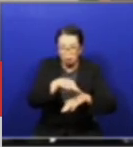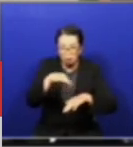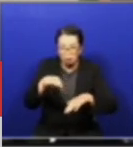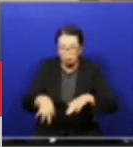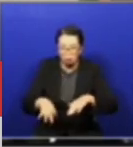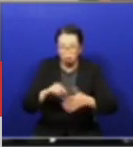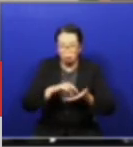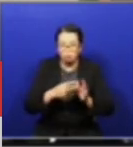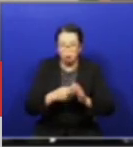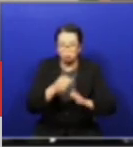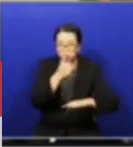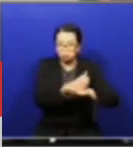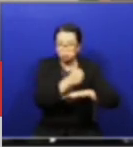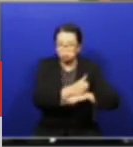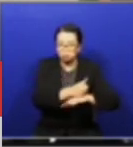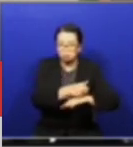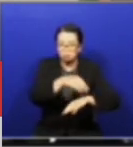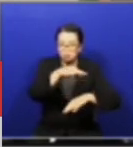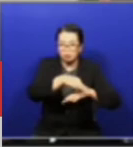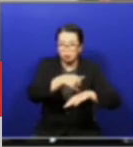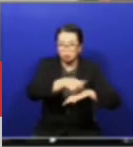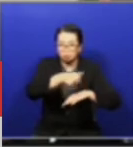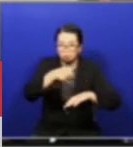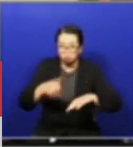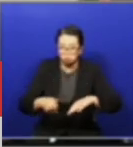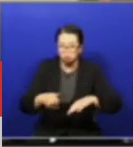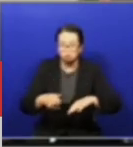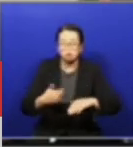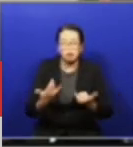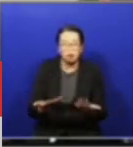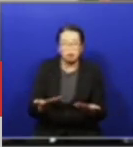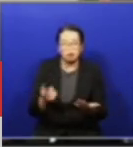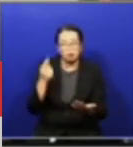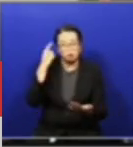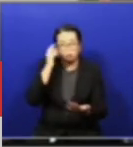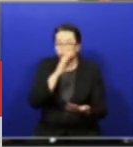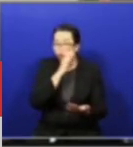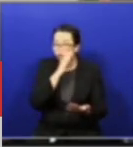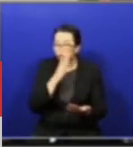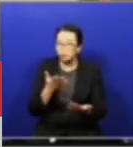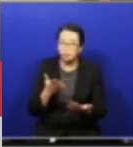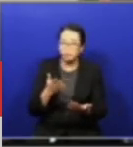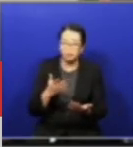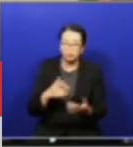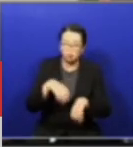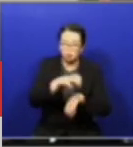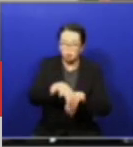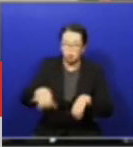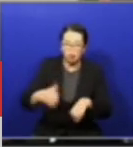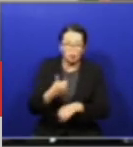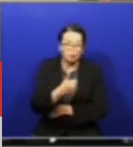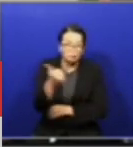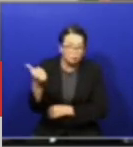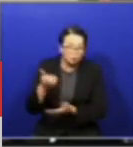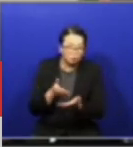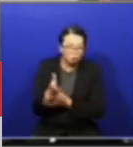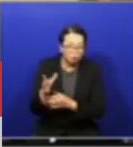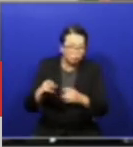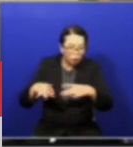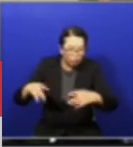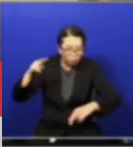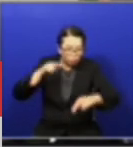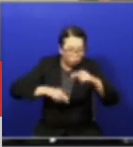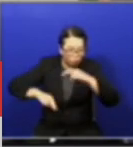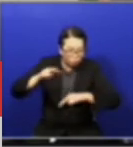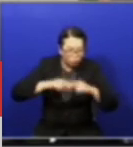พันกว่าล้านบาทแขวนอยู่ในเว็บไซต์18เดือนให้ประชาพิจารณ์ถ้าเป็นหน่วยงานอื่นที่เราตรวจสอบนะท่านประธานครับฝ่ายค้าตรวจสอบเนี่ย3เดือน